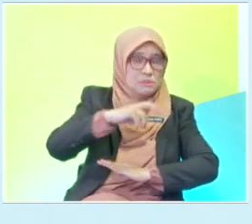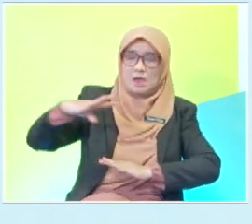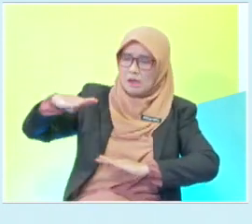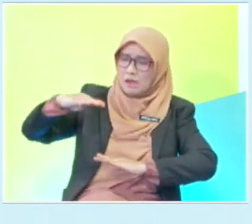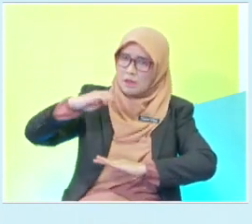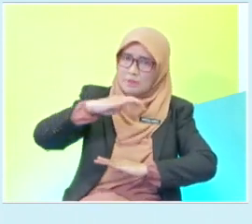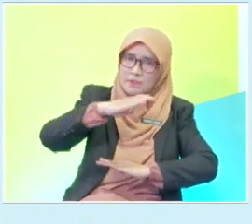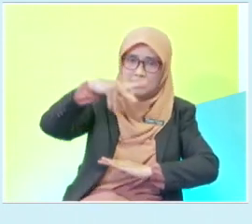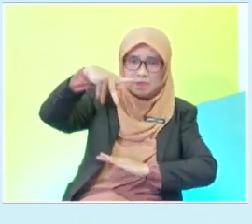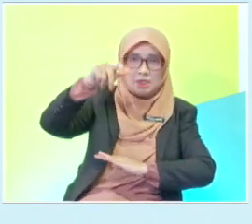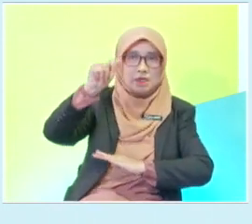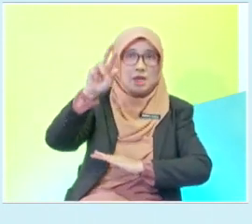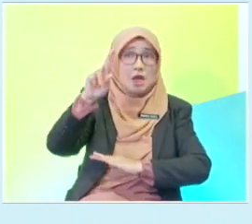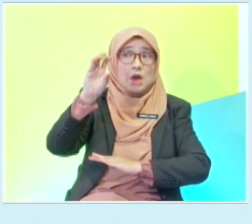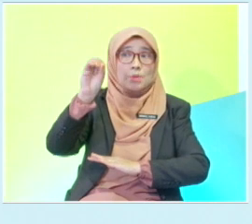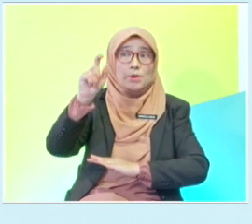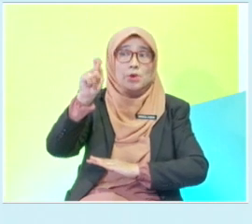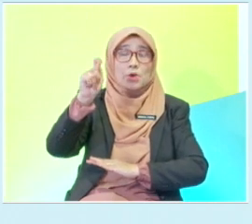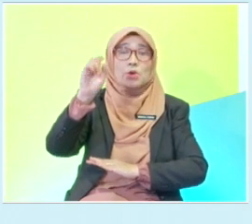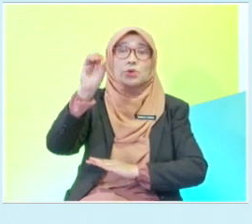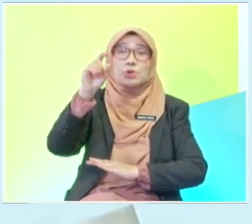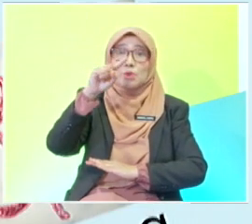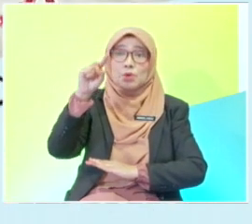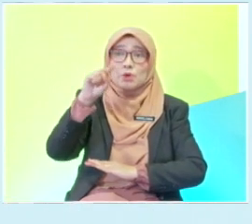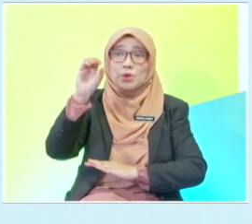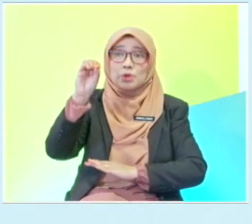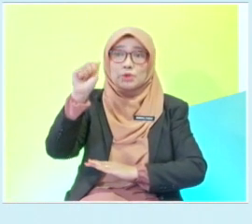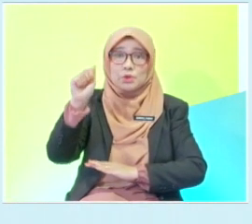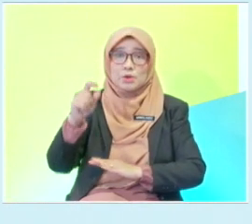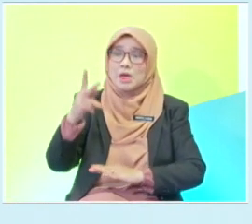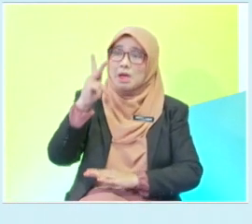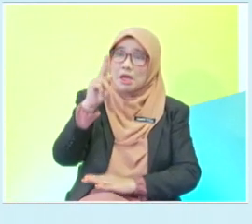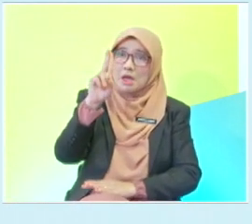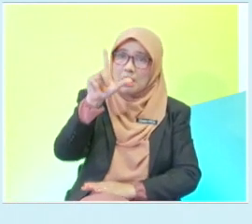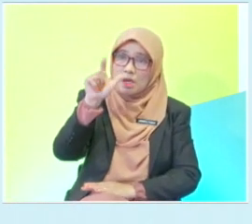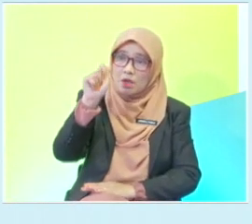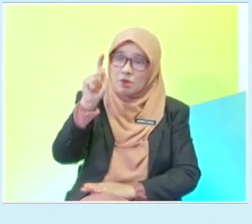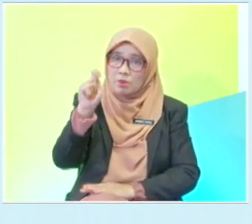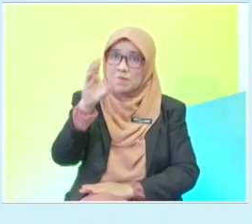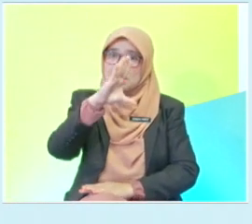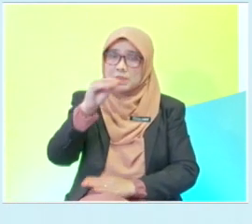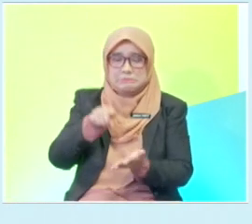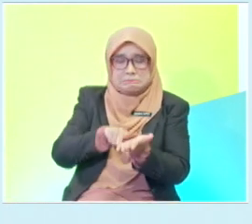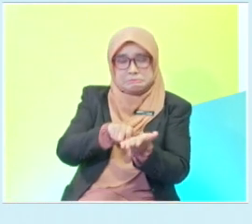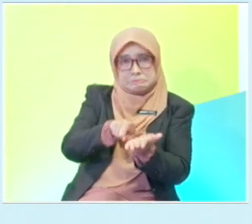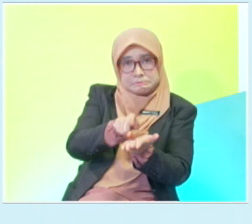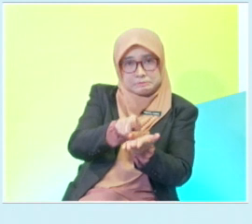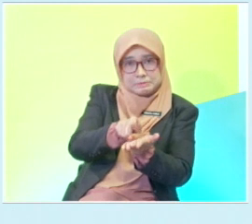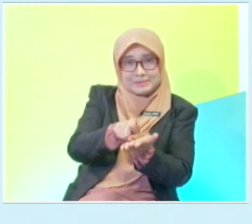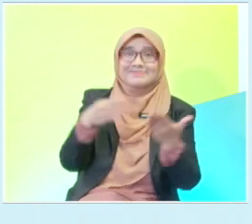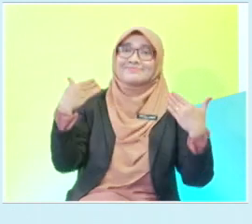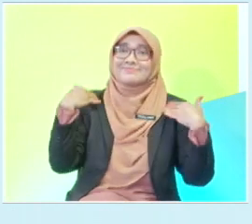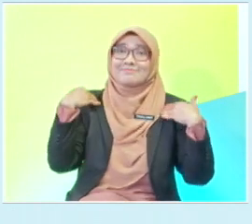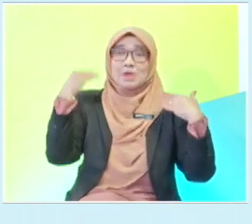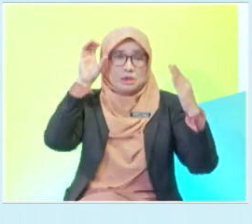bakteria, protozoa, kulat dan juga cacing. Okey. Ini adalah gambar bagi virus, bakteria,